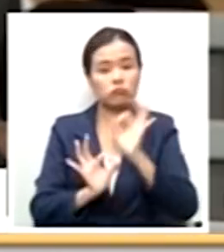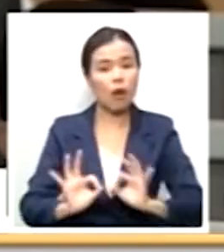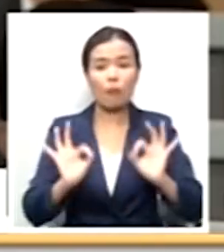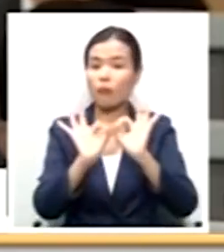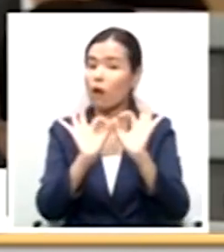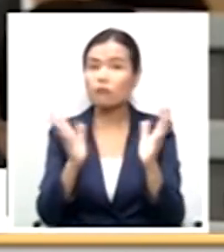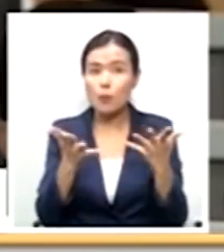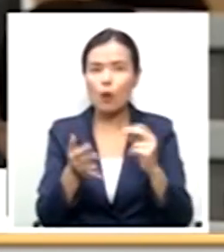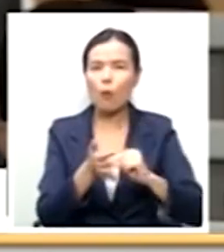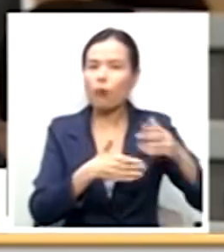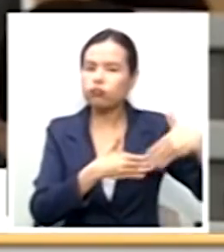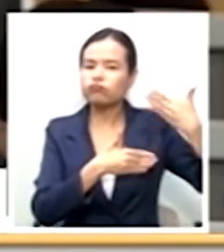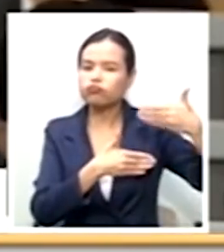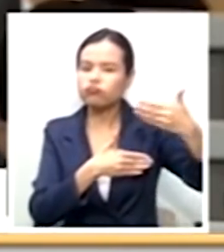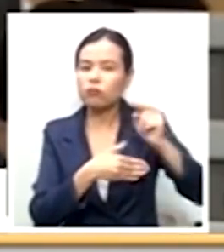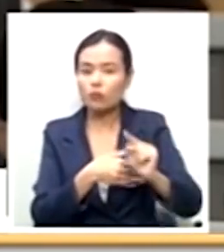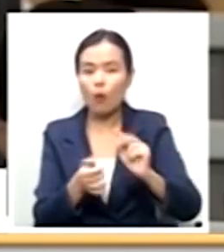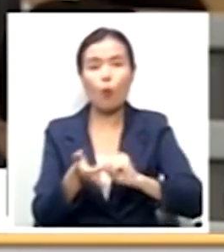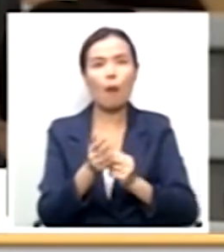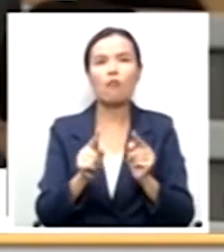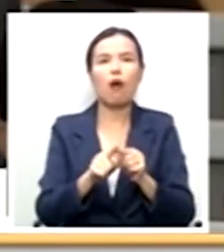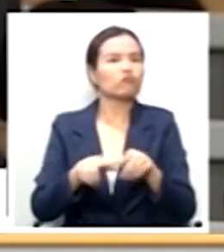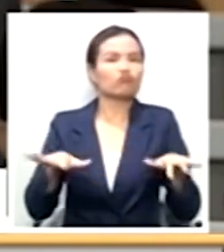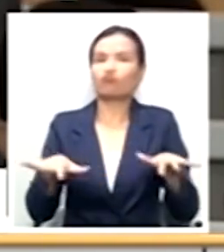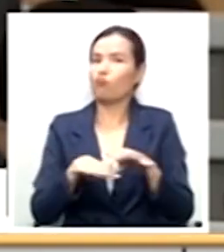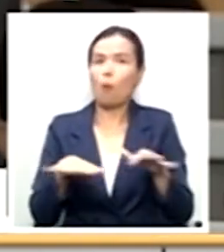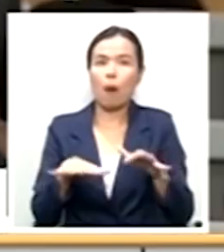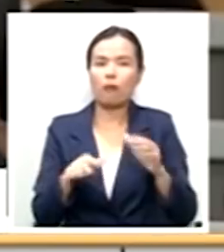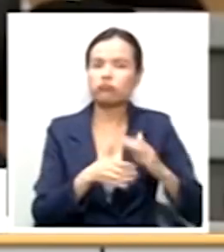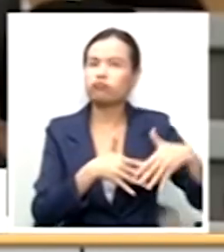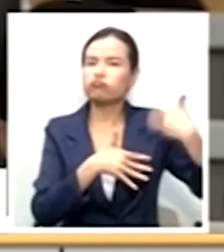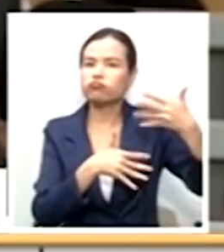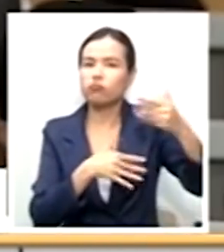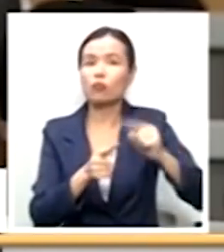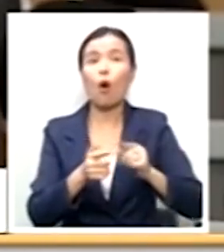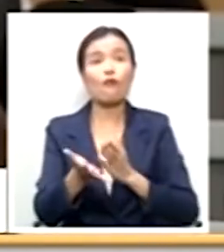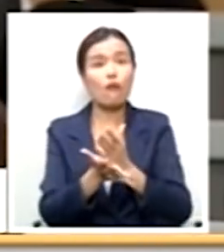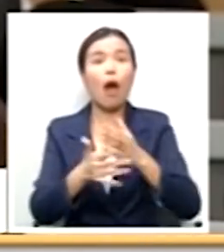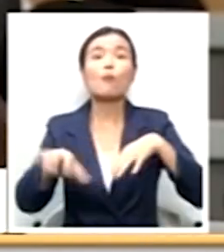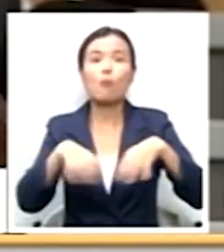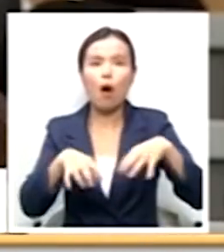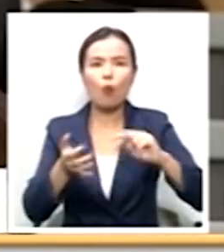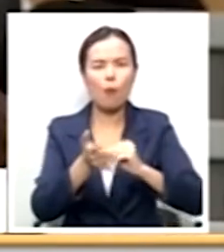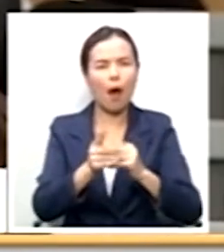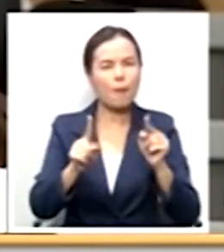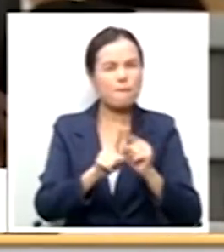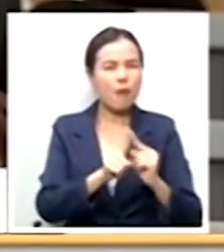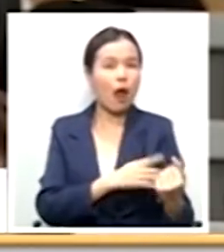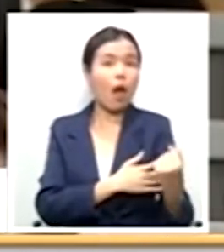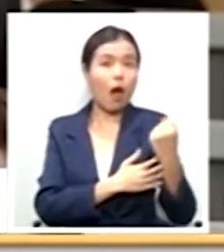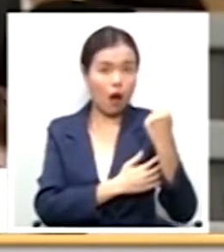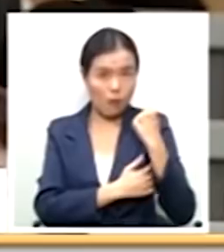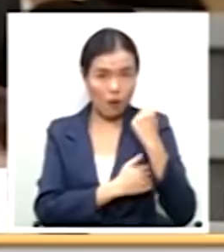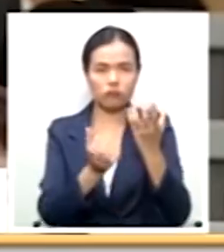วันเข้าจากข้อยกเว้นจะกลายเป็นเรื่องทั่วไปจนนานวันเข้าฝ่ายบริหารจะฉวยเอาใช้อำนาจตาม